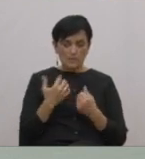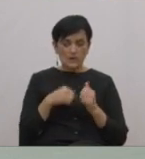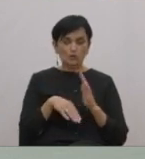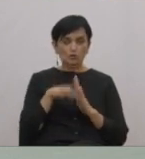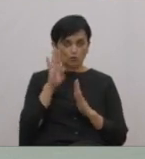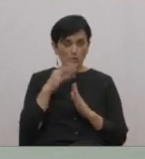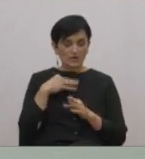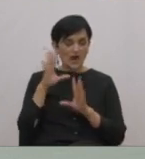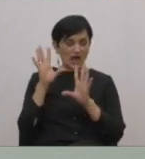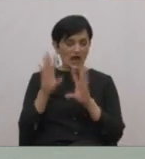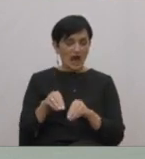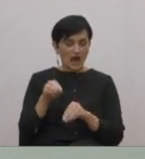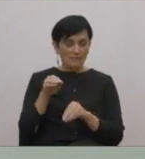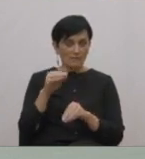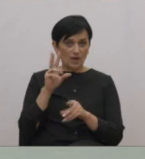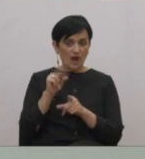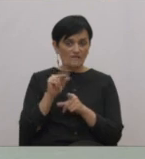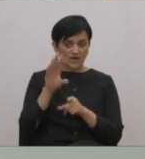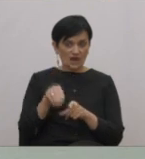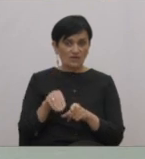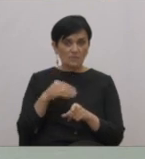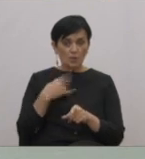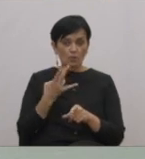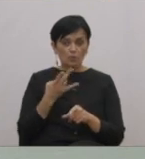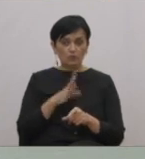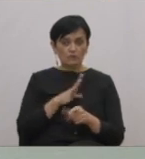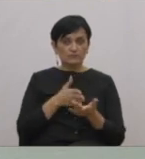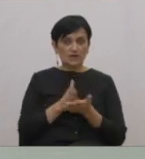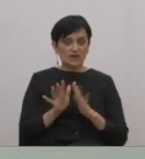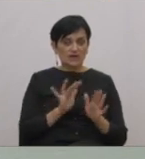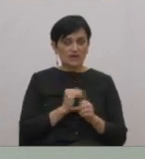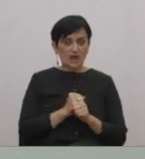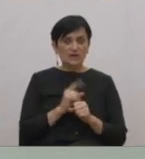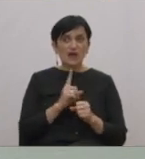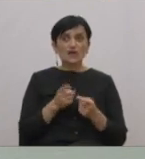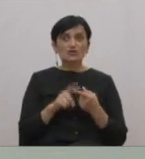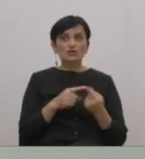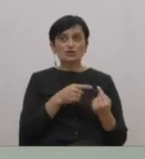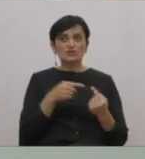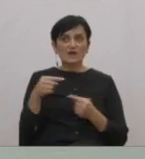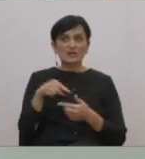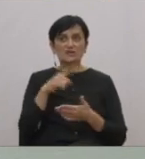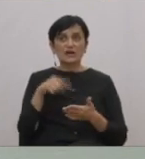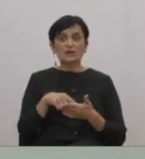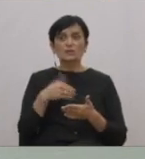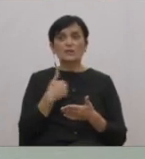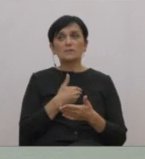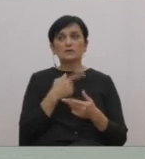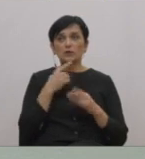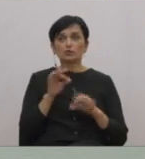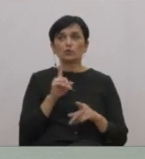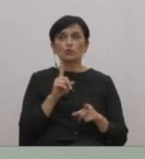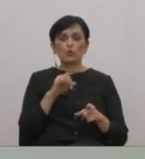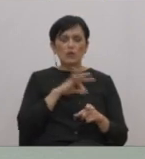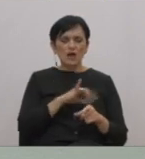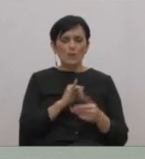მიკროფონი გამეთიშა რაღაც მომენტში, რეაქცია მქონოდა. Რა შეეხება სხვა საკითხს, მე უბრალოდ იმის თქმა მინდა, რომ ნუ გამოიყენოთ